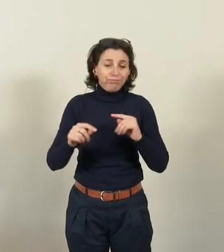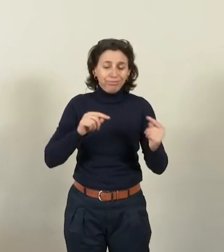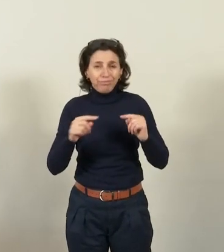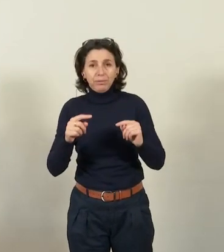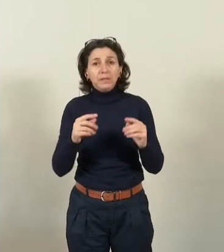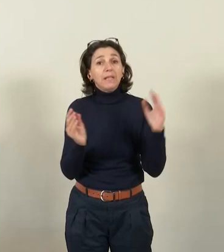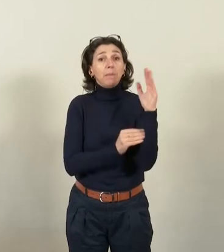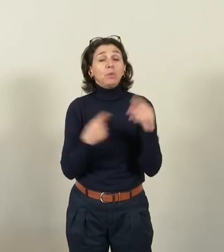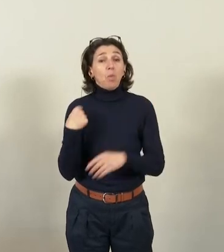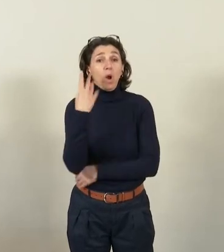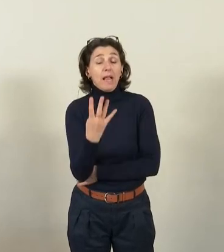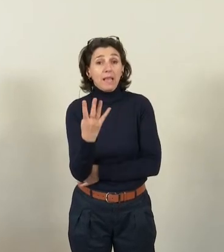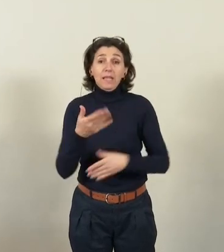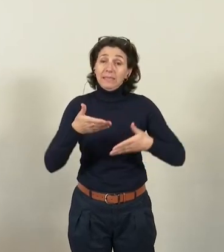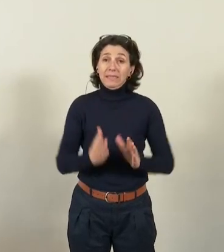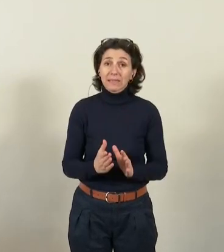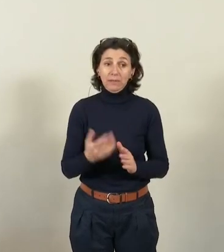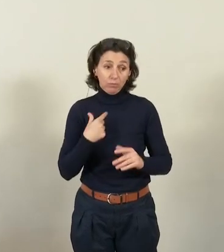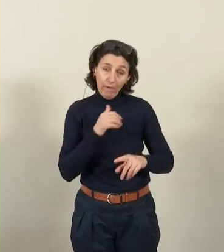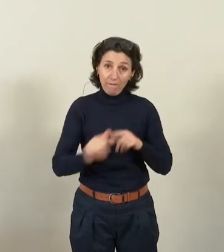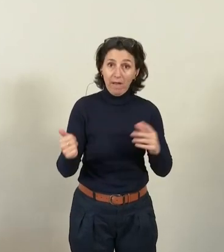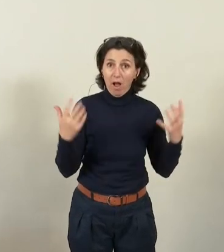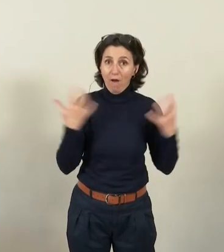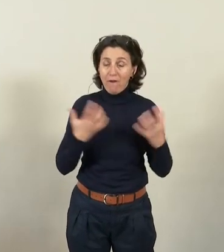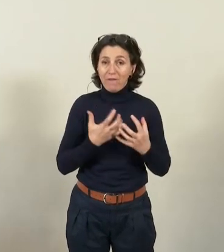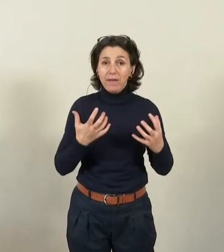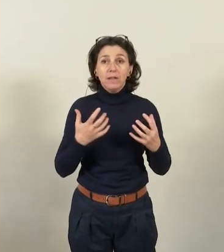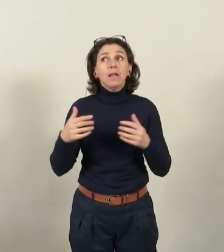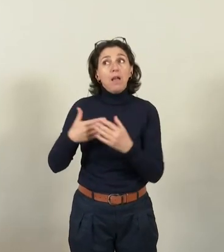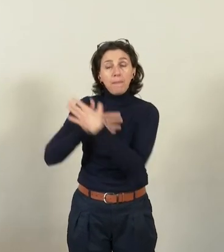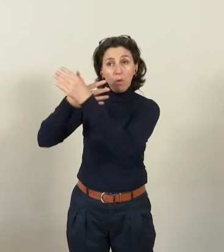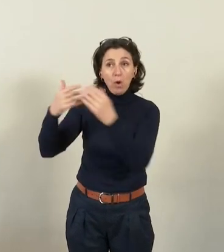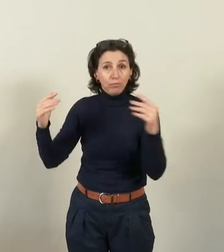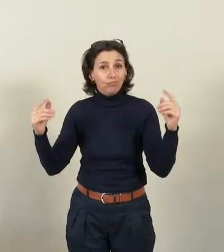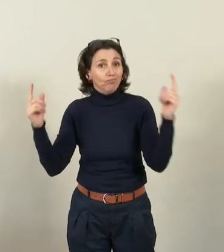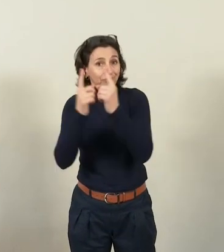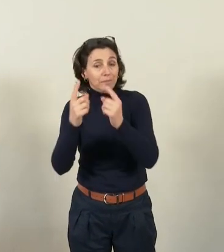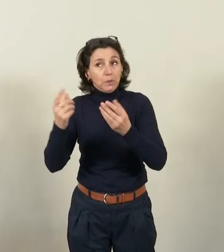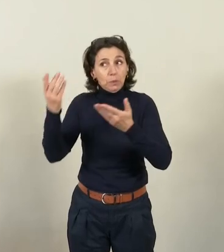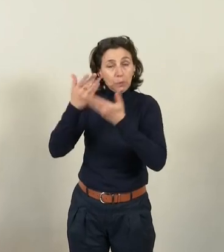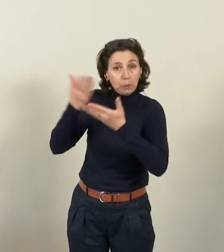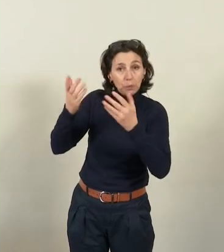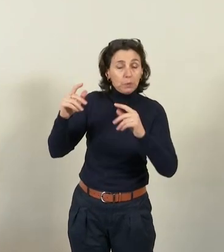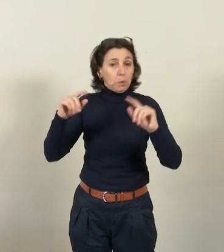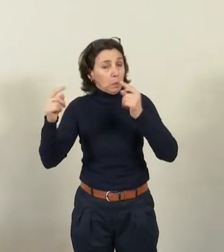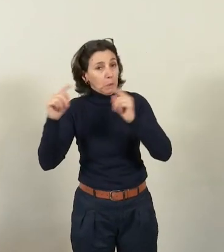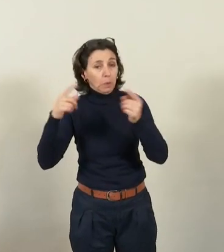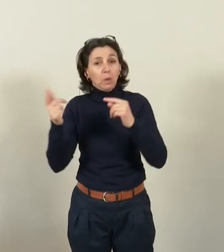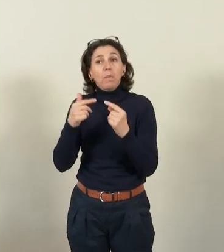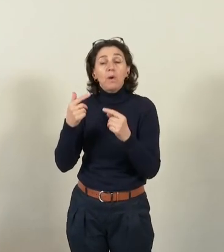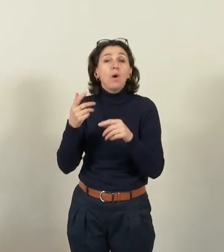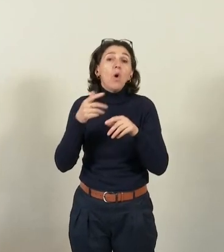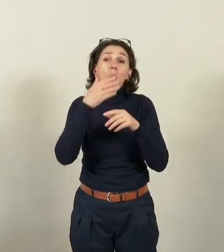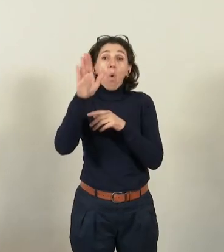nous souhaitons mettre en place nous avons une discussion avec la métropole pour présenter ce dispositif en direction d'autres communes de la métropole pour